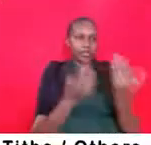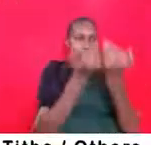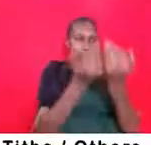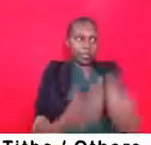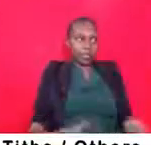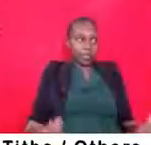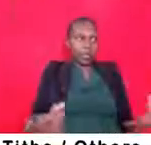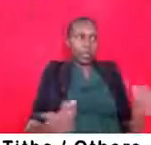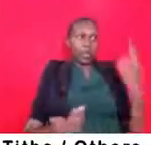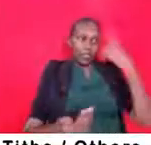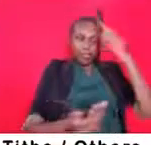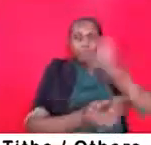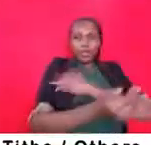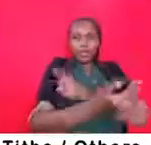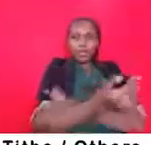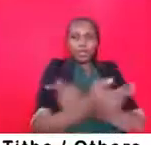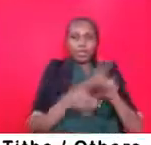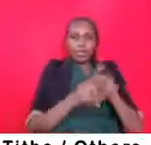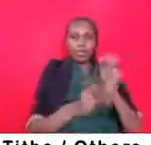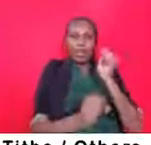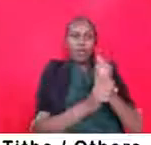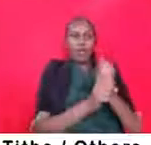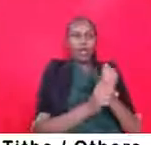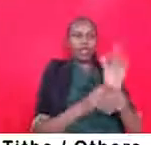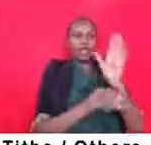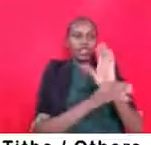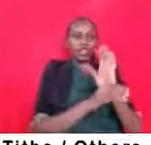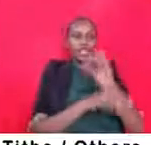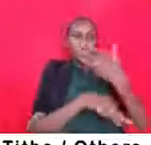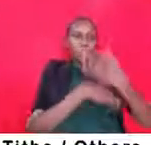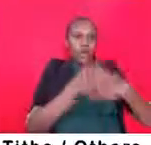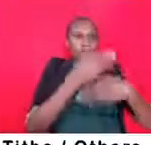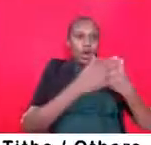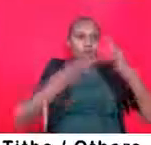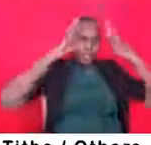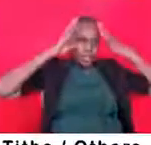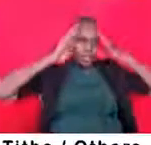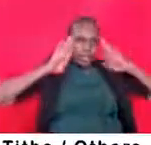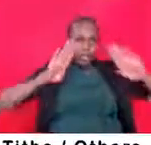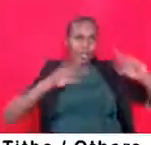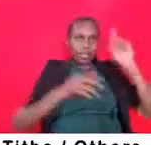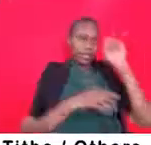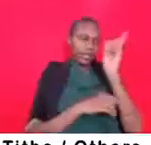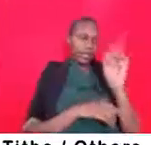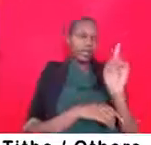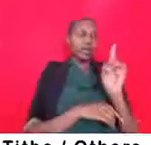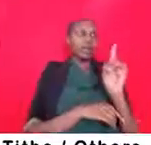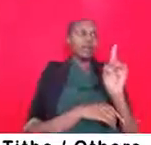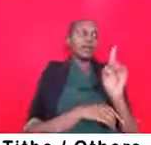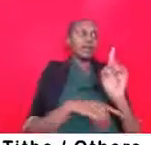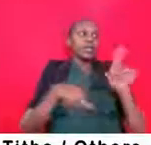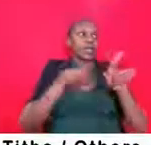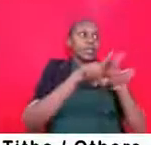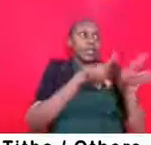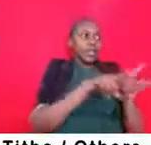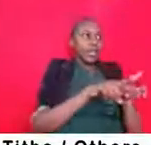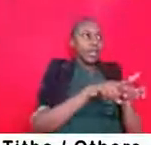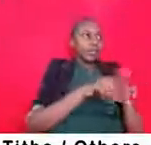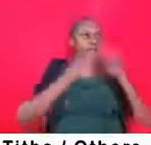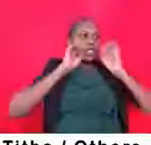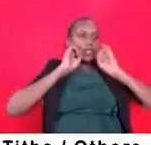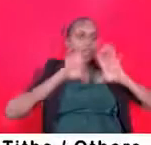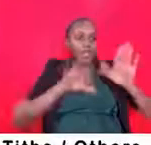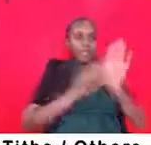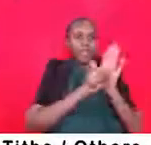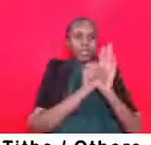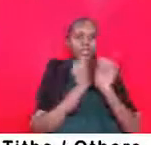Kwa neema ya Bwana na hudumu kanisa la All Saints Cathedral kule Nairobi. Na ni baraka sana